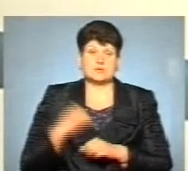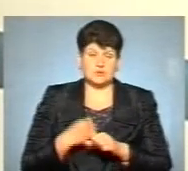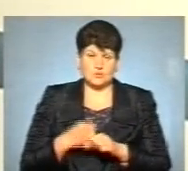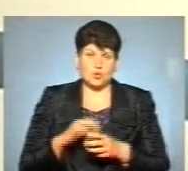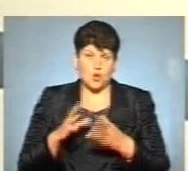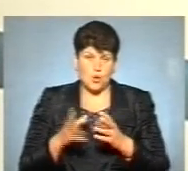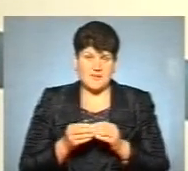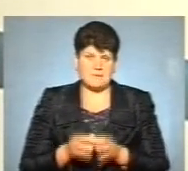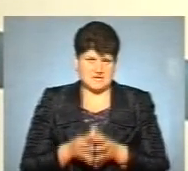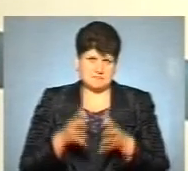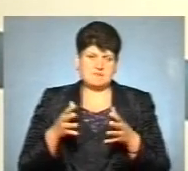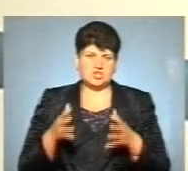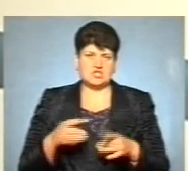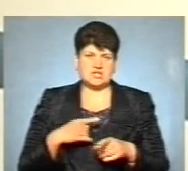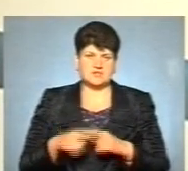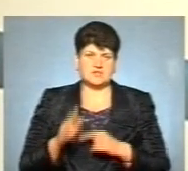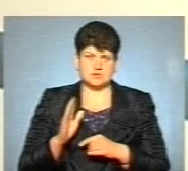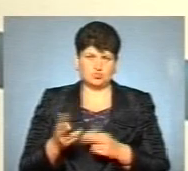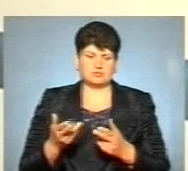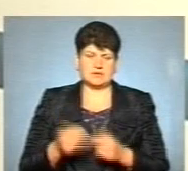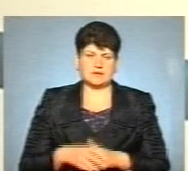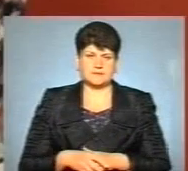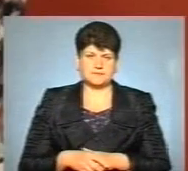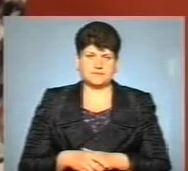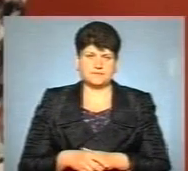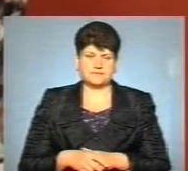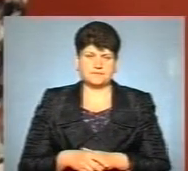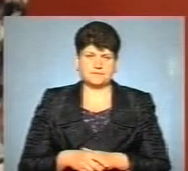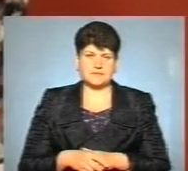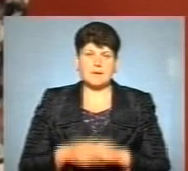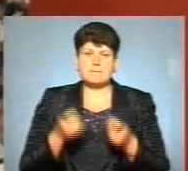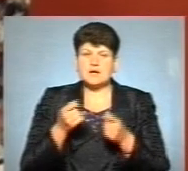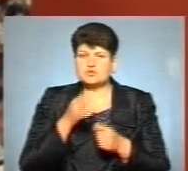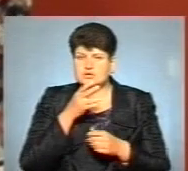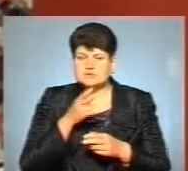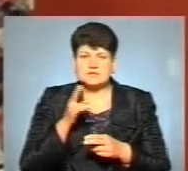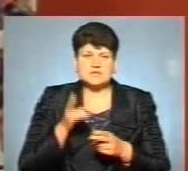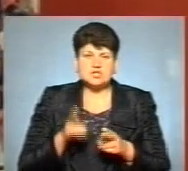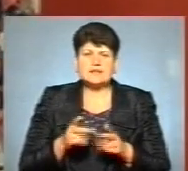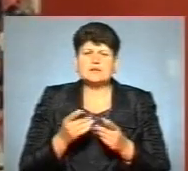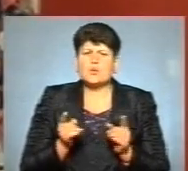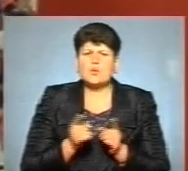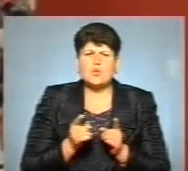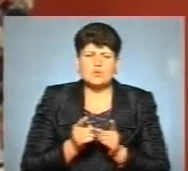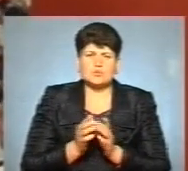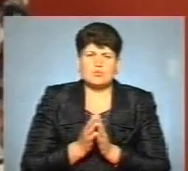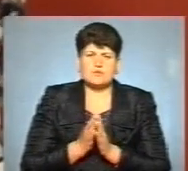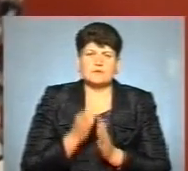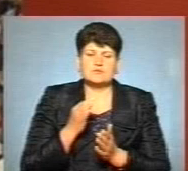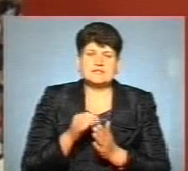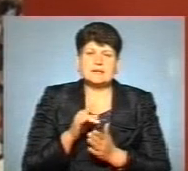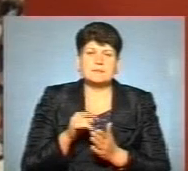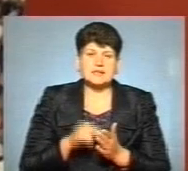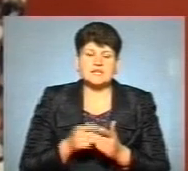об'єми збільшаться і швидше буде так. Зовсім мало часу не завершується. Дуже коротко попрошу вас ще відповісти на питання,